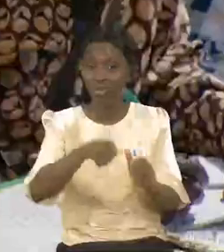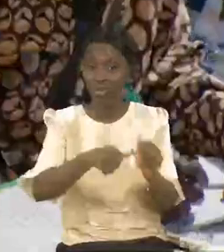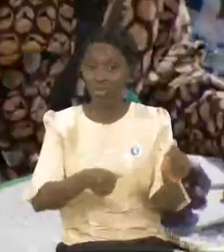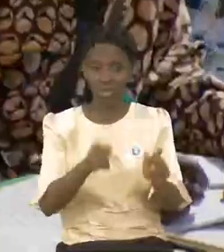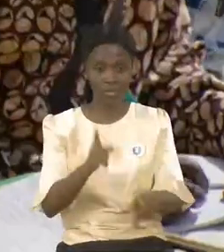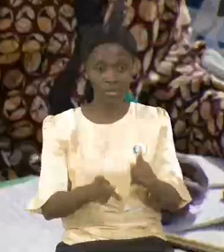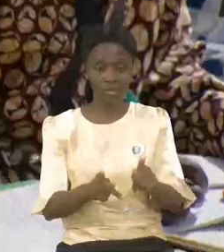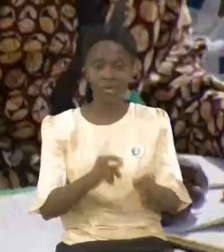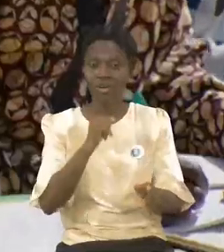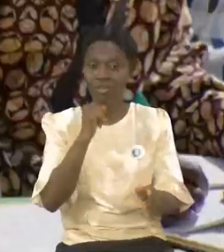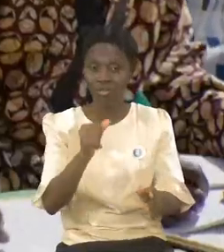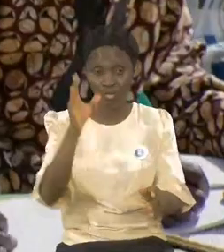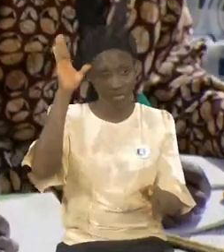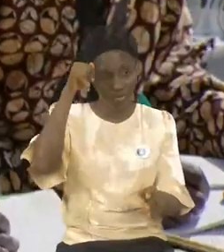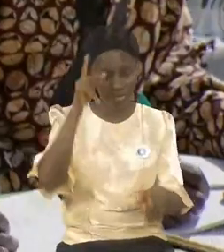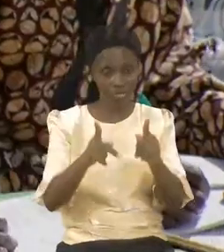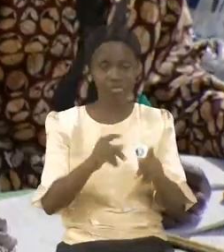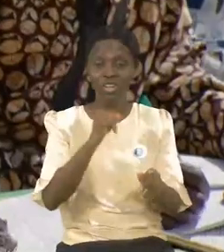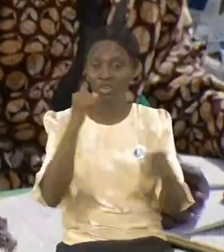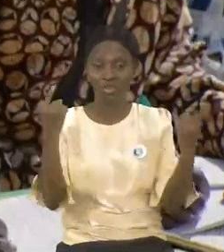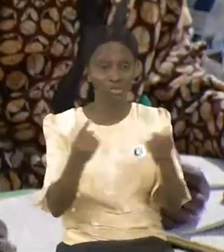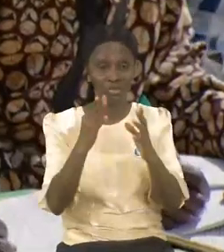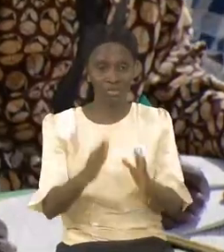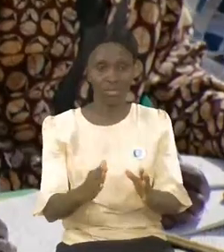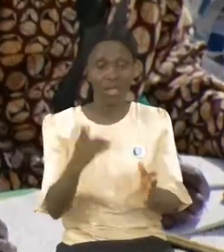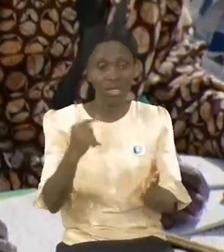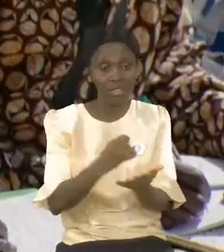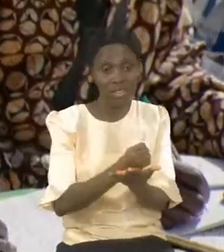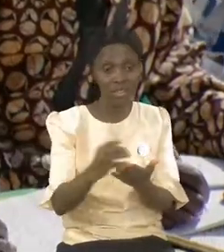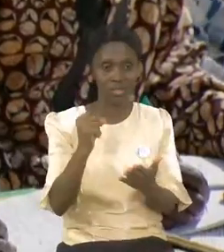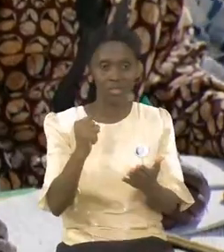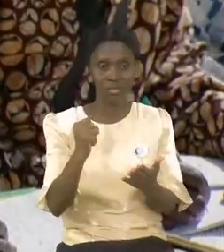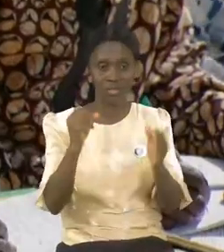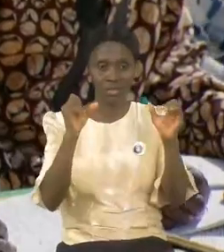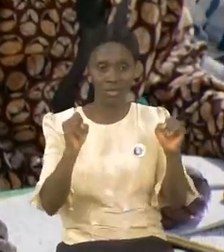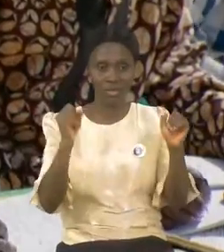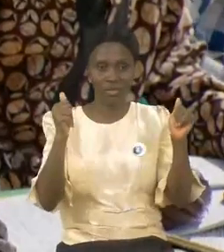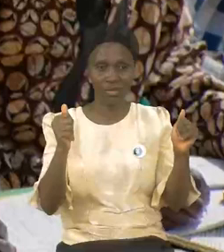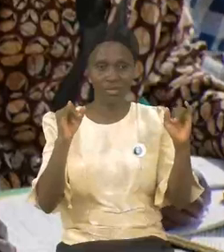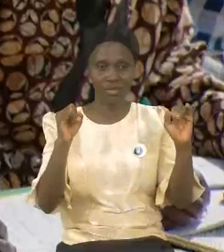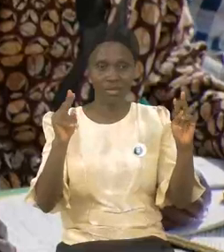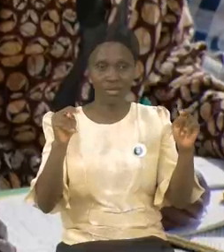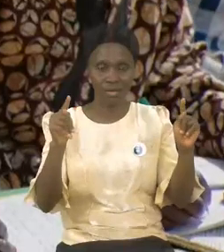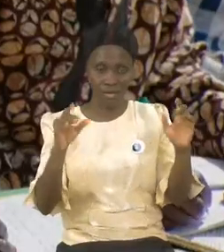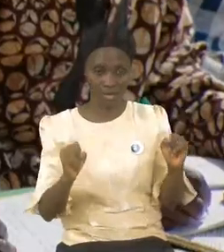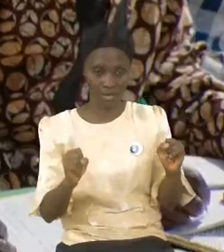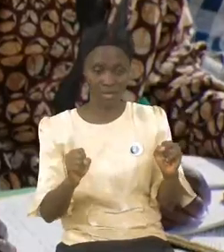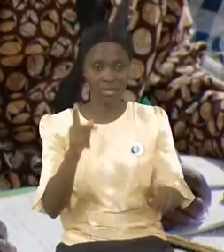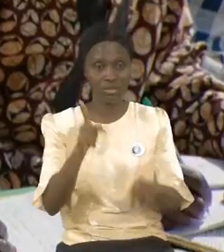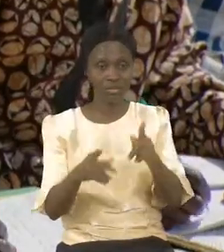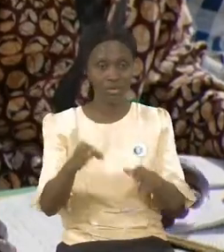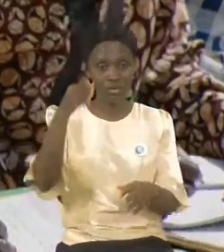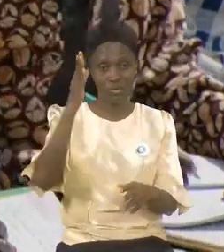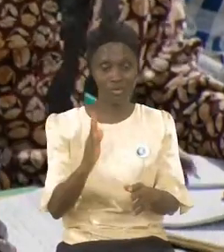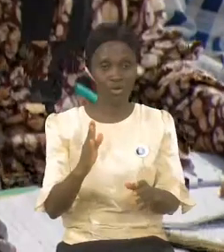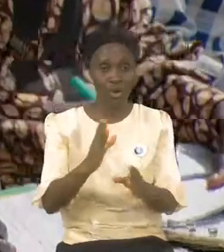les saints et non les prodigues, les saints, les enfants de Dieu qui demeurent et qui demeurent jusqu'à la fin,